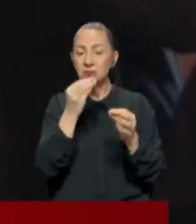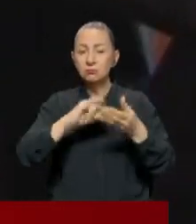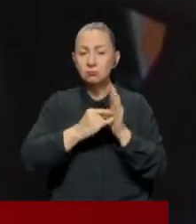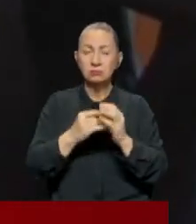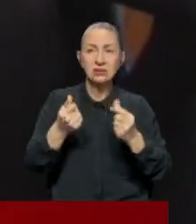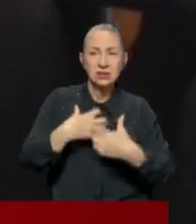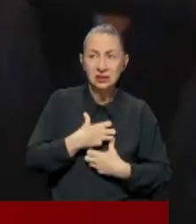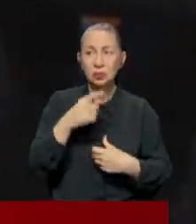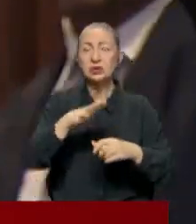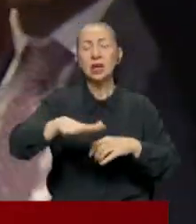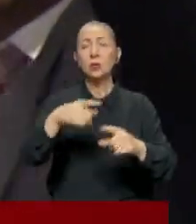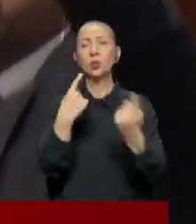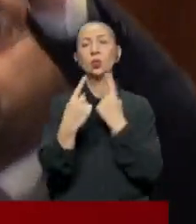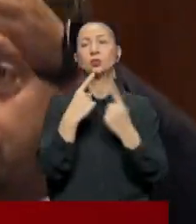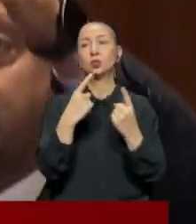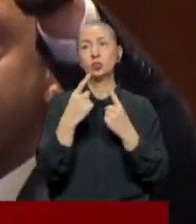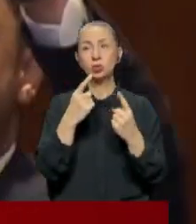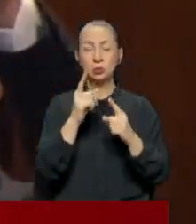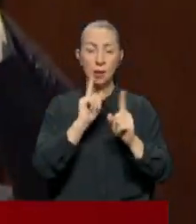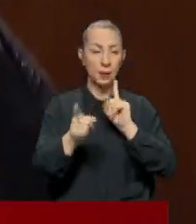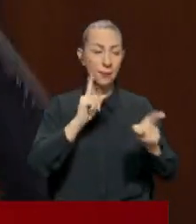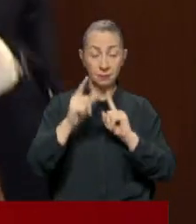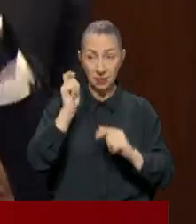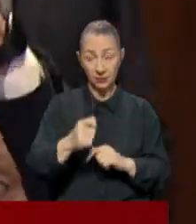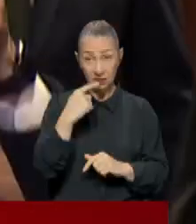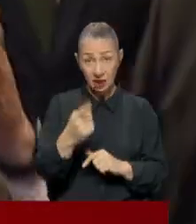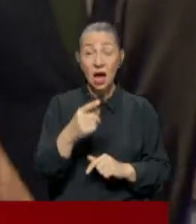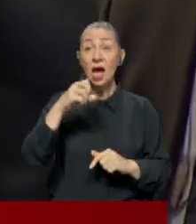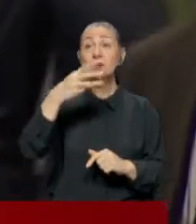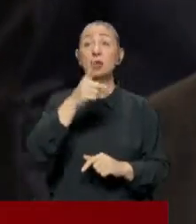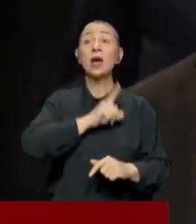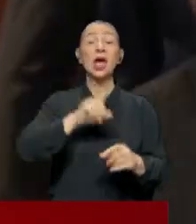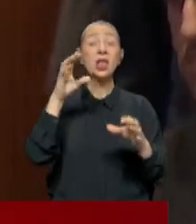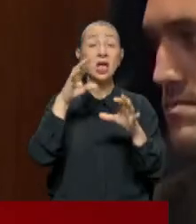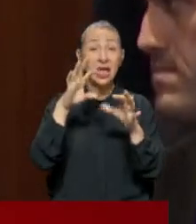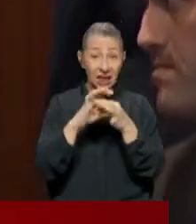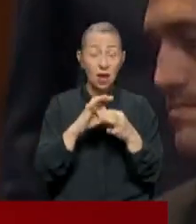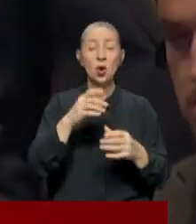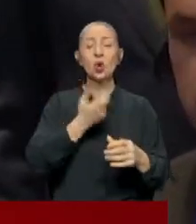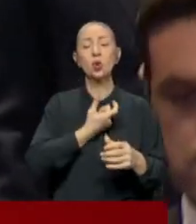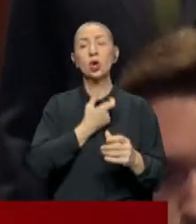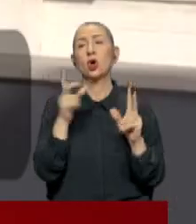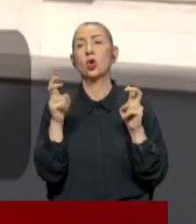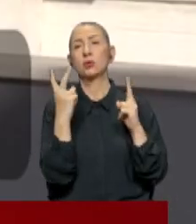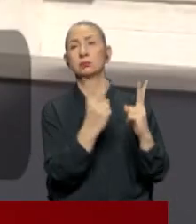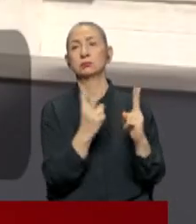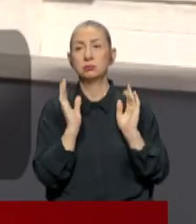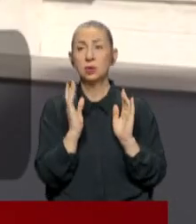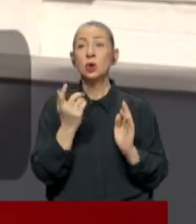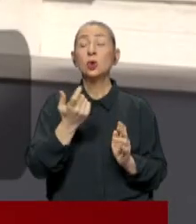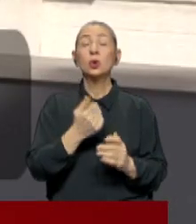sıkıntısı. Sahada bunu konuşun mesajı verdiği kulislere yansıdı. Erdoğan'ın adaylığı için hukuki konu dediği belirtildi.